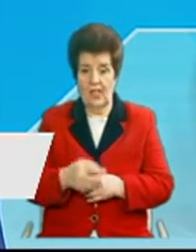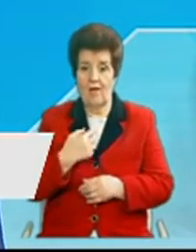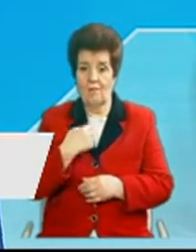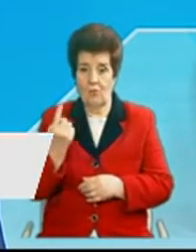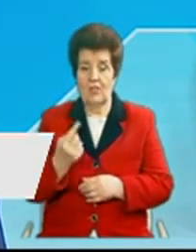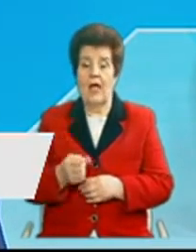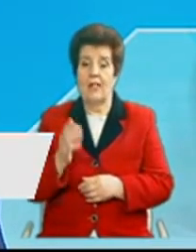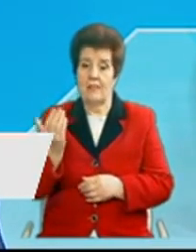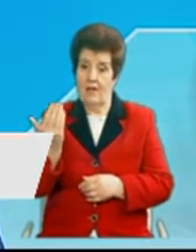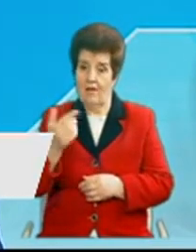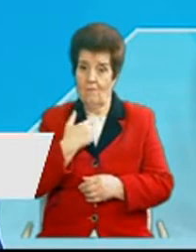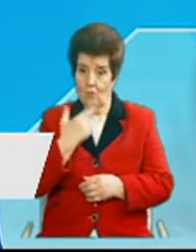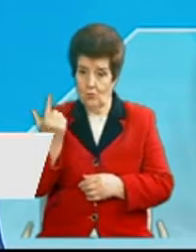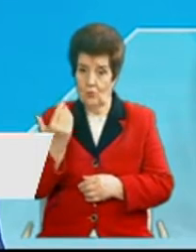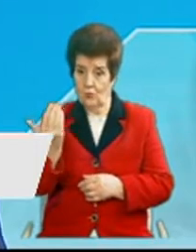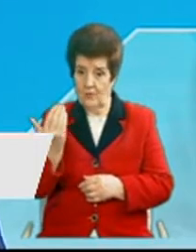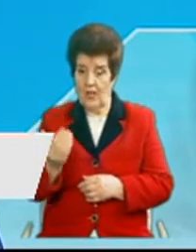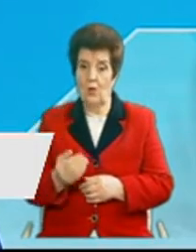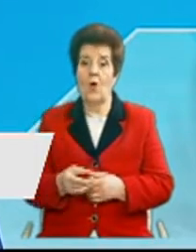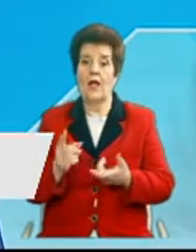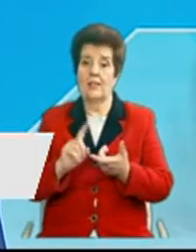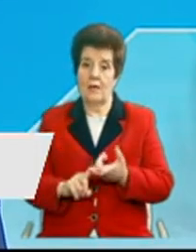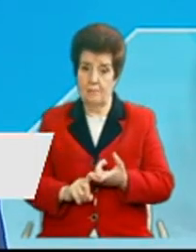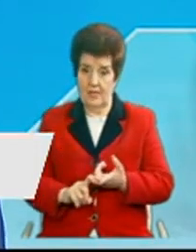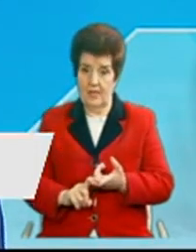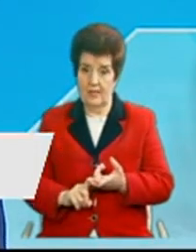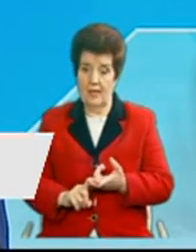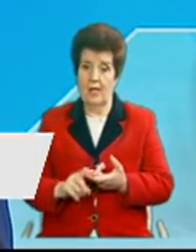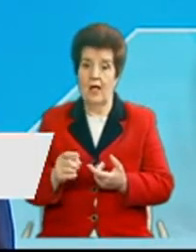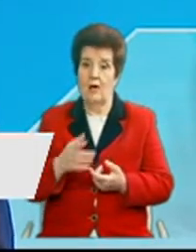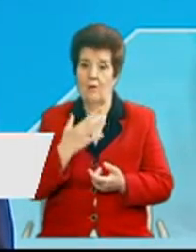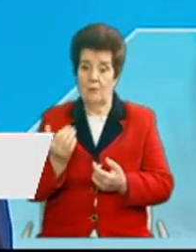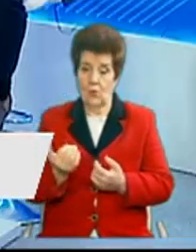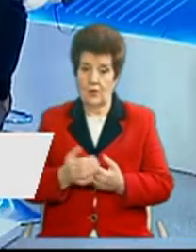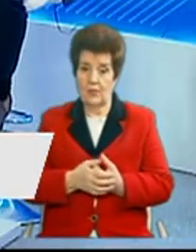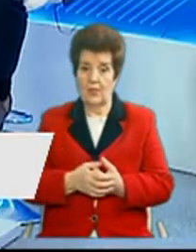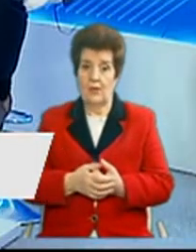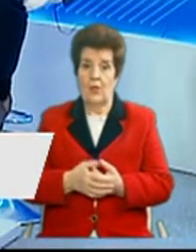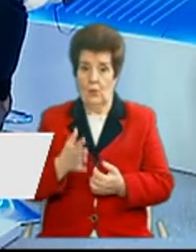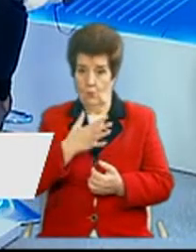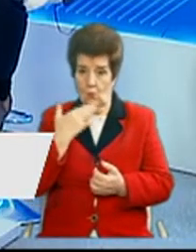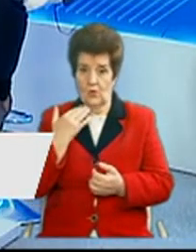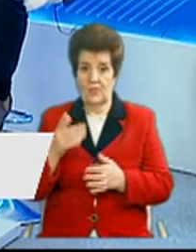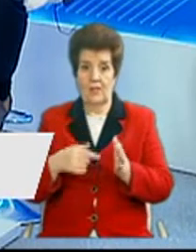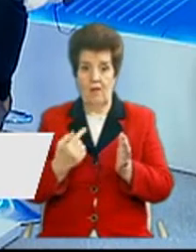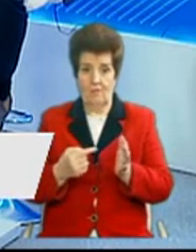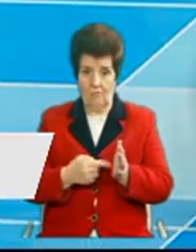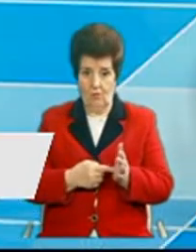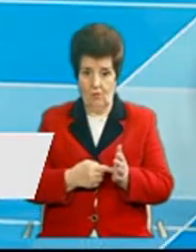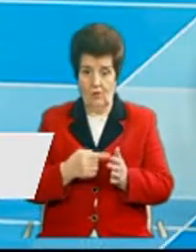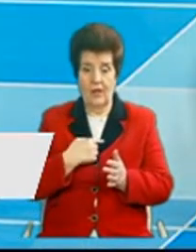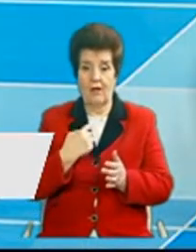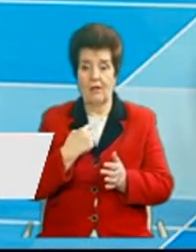votul dumnealor o să depindă foarte mult. Chiar dacă unii candidați... Dacă se organizează chiar... și ies mulți la vot, asta era întrebarea, considerați că